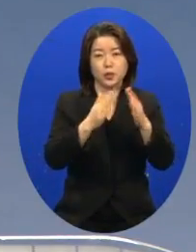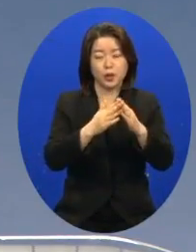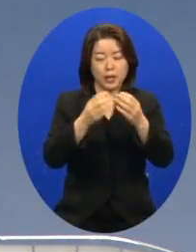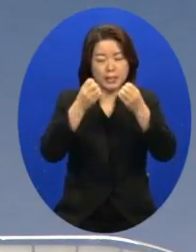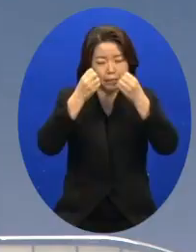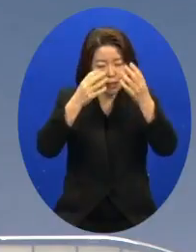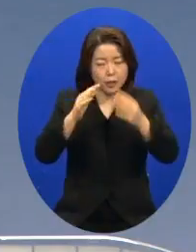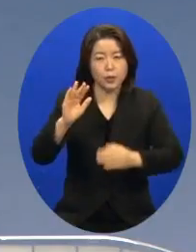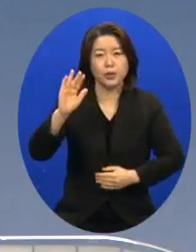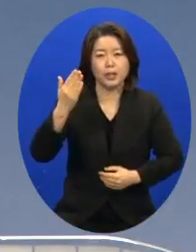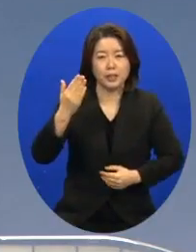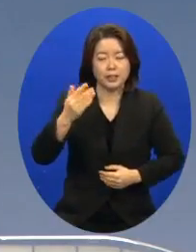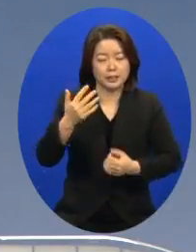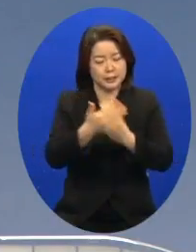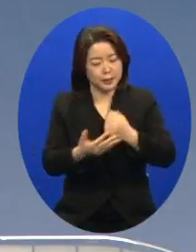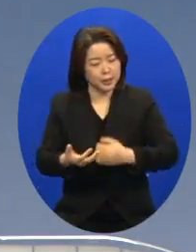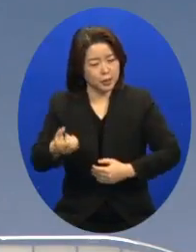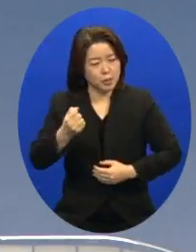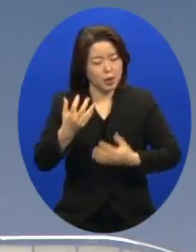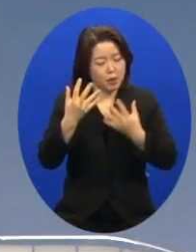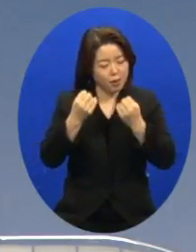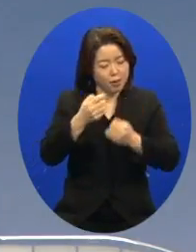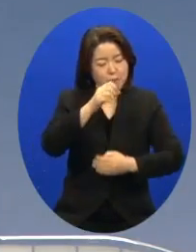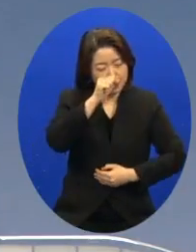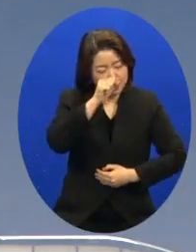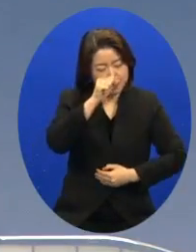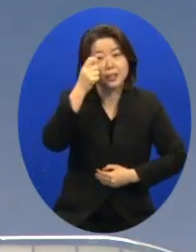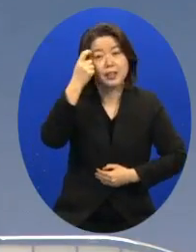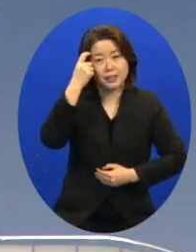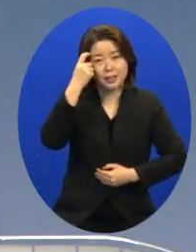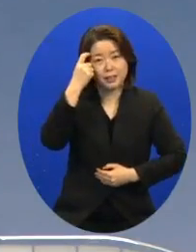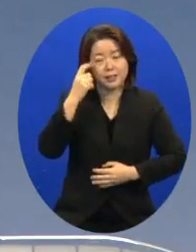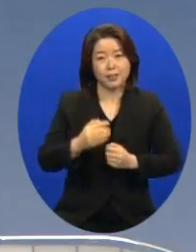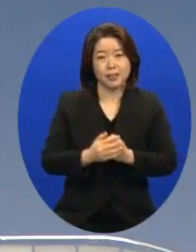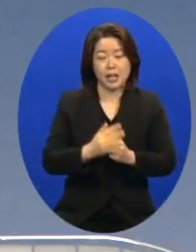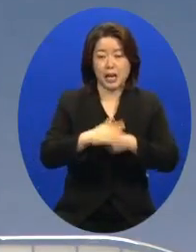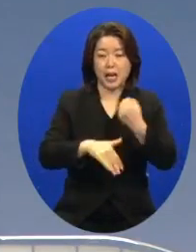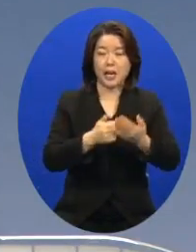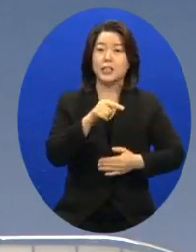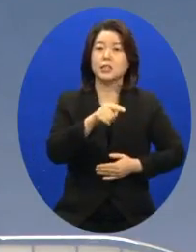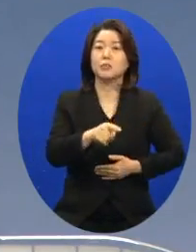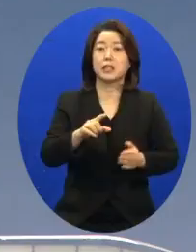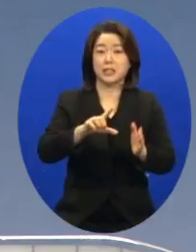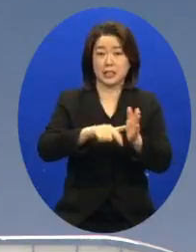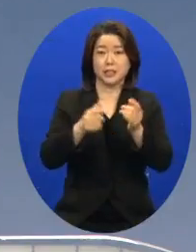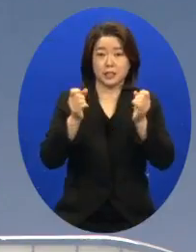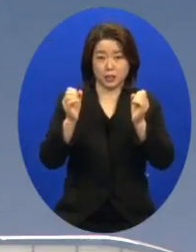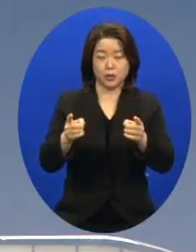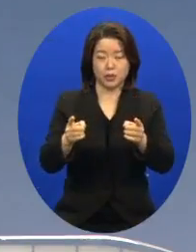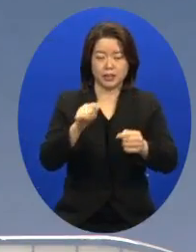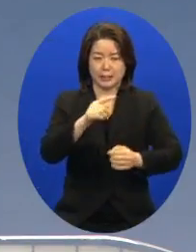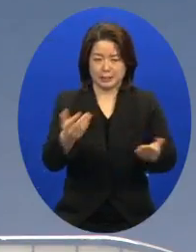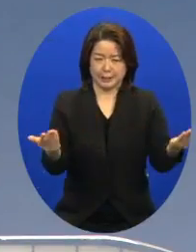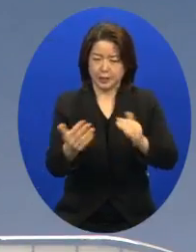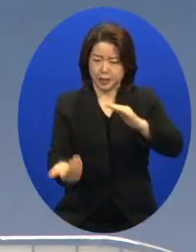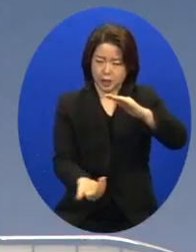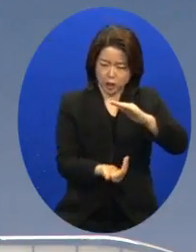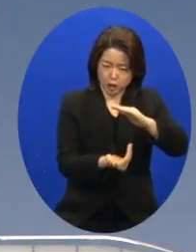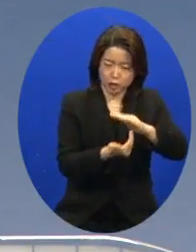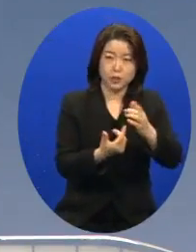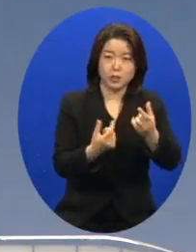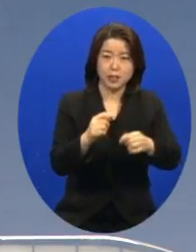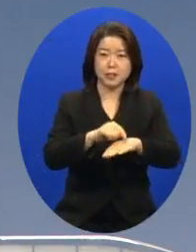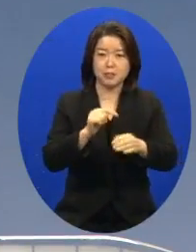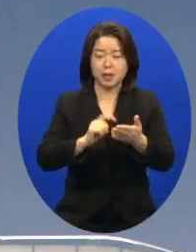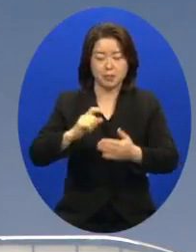의뢰를 누리면 얼마나 좋을까 하나님께서 이 기회에 그 일을 이루신다 는 그런 마음이 아주